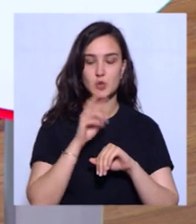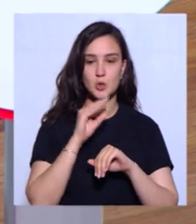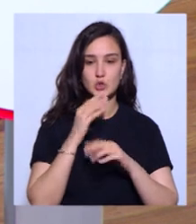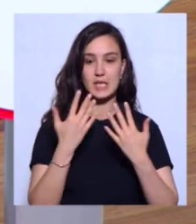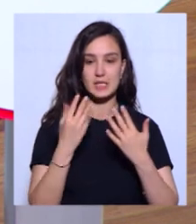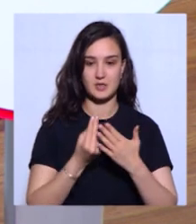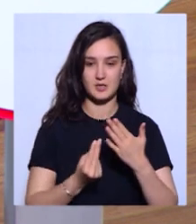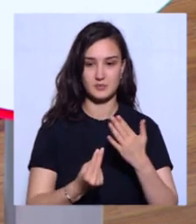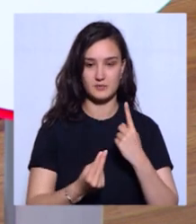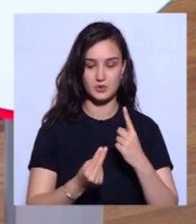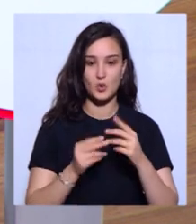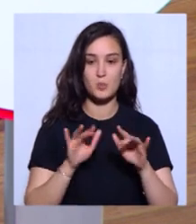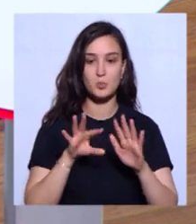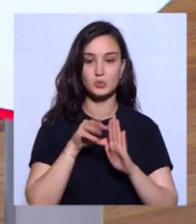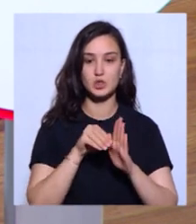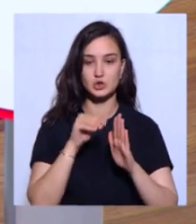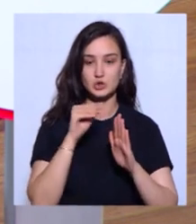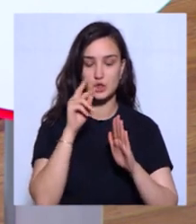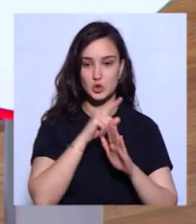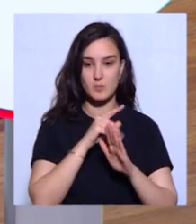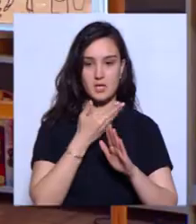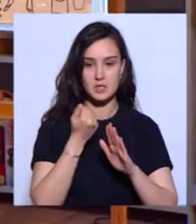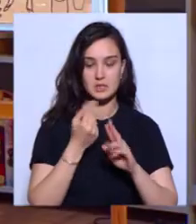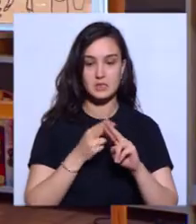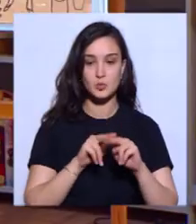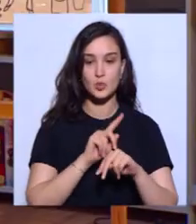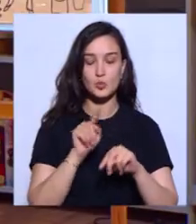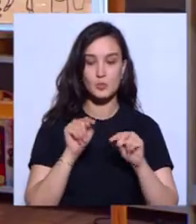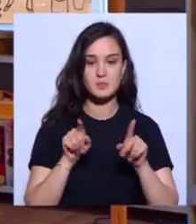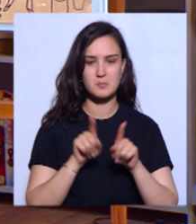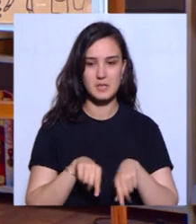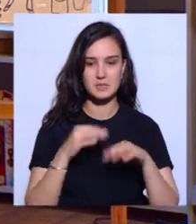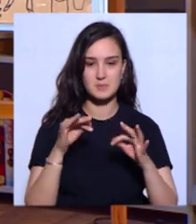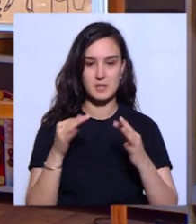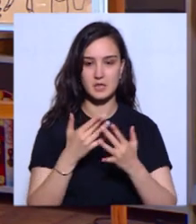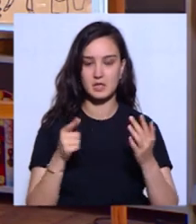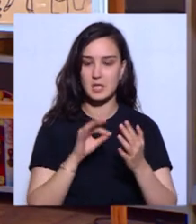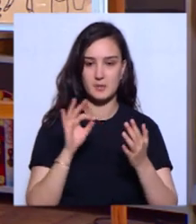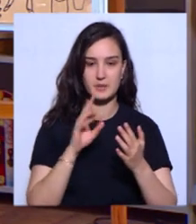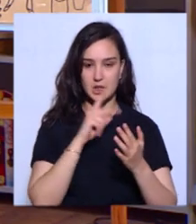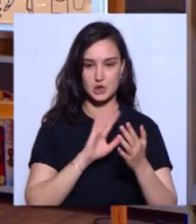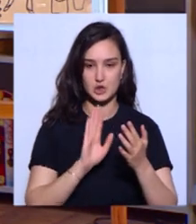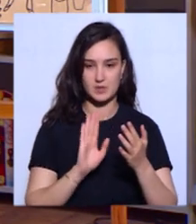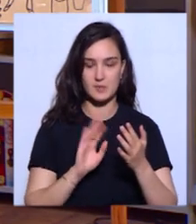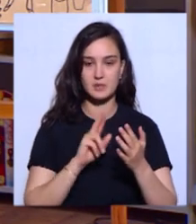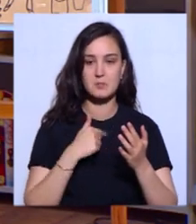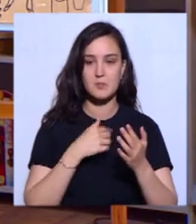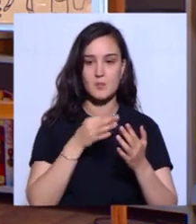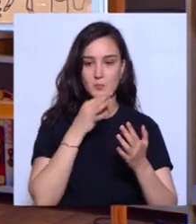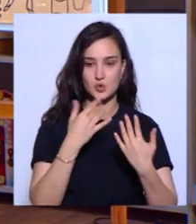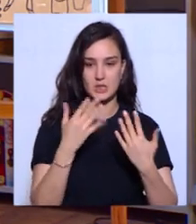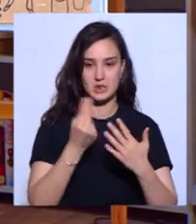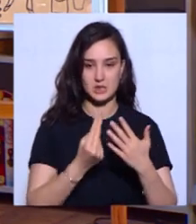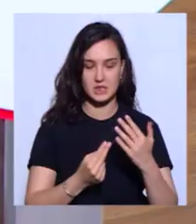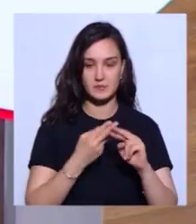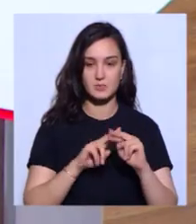კომპიუტერში შეცდომა არ არის, იმიტომ რომ ეს მაინც მანქანა და არაფერი არ ეშლება და მე მომწონს ხელით ხატვა, იმიტომ რომ